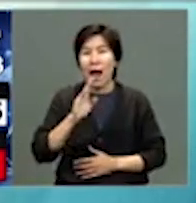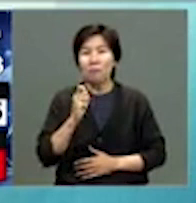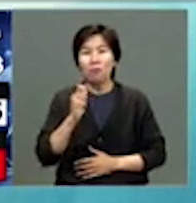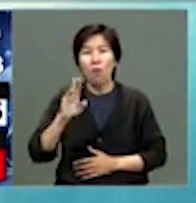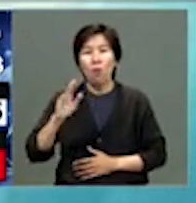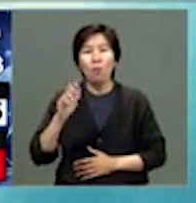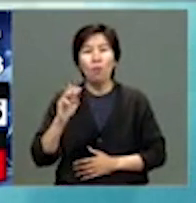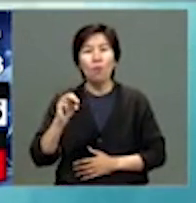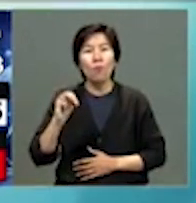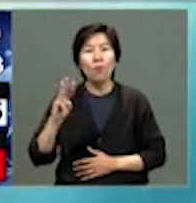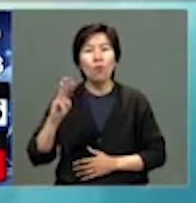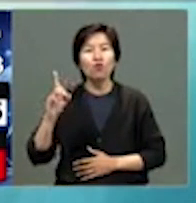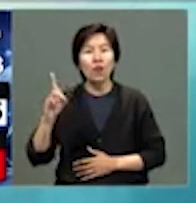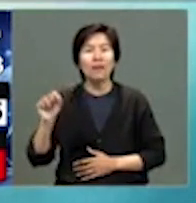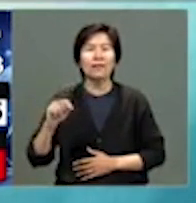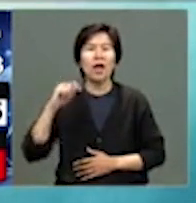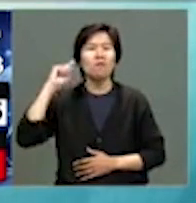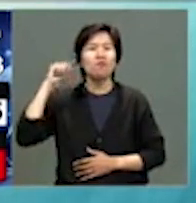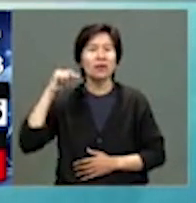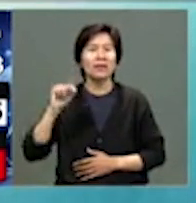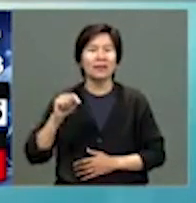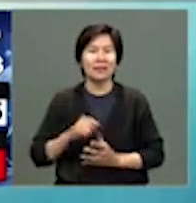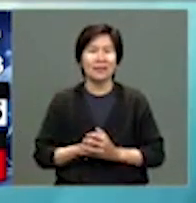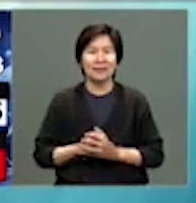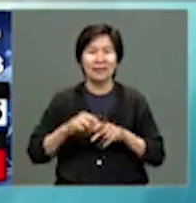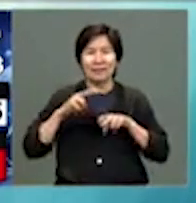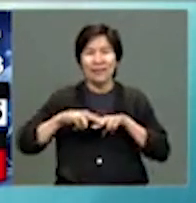มีจำกัดจำนวนผู้ใช้บริการต่อรอบที่ 7ในเรื่องของ 5ตารางเมตรต่อคนนะครับในรายละเอียดก็มีปิดยอดลงไปเดี๋ยวทางท่านก็ศึกษาดูจากทางแผนใช้นี้นะครับสวนสนุกครับสนามเด็กเล่นสระน้ำสวนน้ำนะครับสระว่ายน้ำสาธารณะเปิดได้แล้วนะครับตอนนี้ก็ต้องมีพบรมไลฟ์การ์ดดูแลตรวจตรานะครับให้คำแนะนำนะครับแต่ว่าสวนสนุกอีกแบบนึงที่ยังไม่ให้เล่นก็คือบ้านบ่